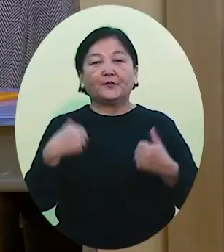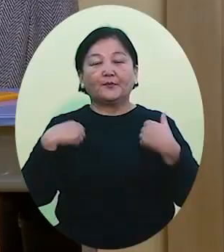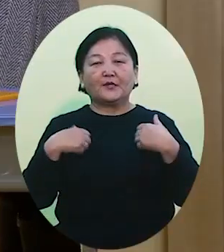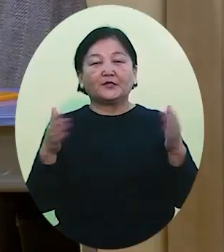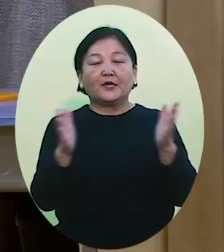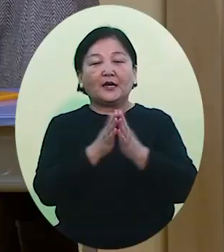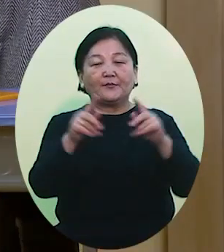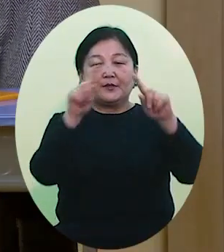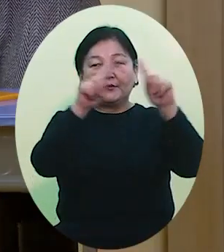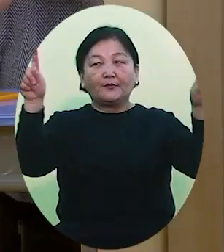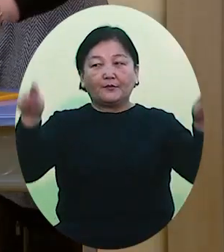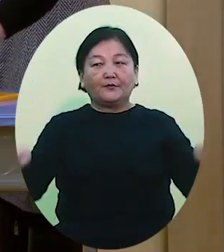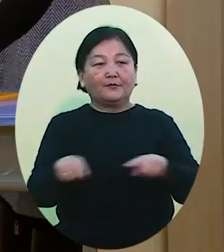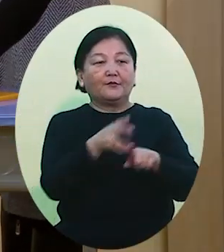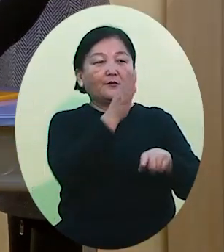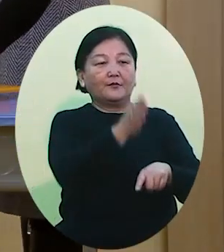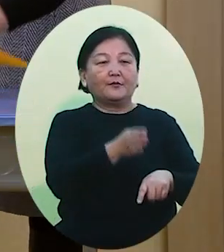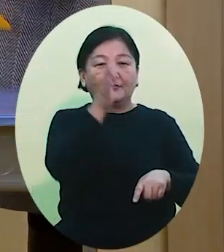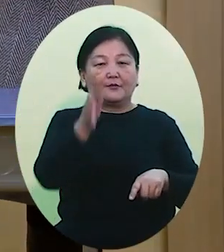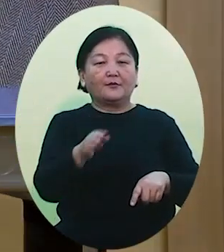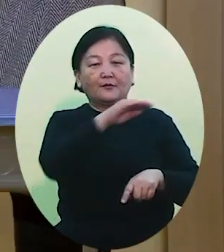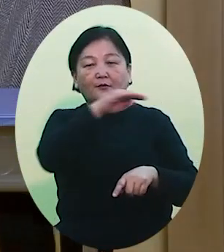За багштайгаа цуг зэрэг тэмдэглээд яваарай.